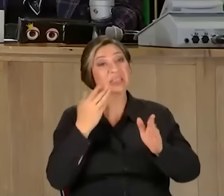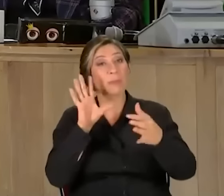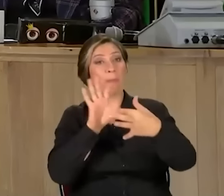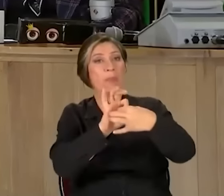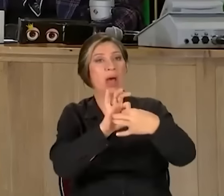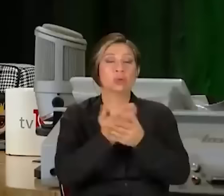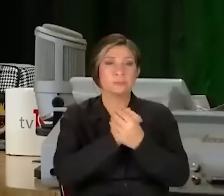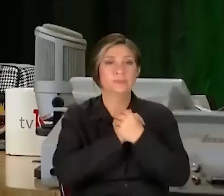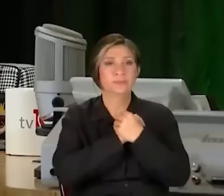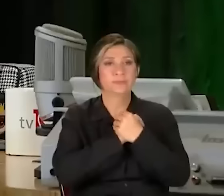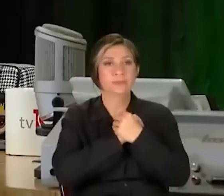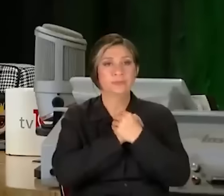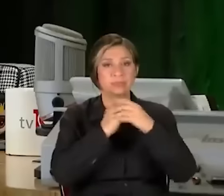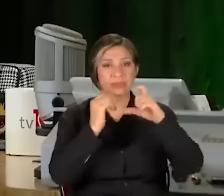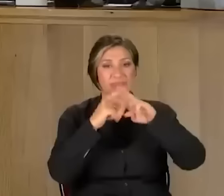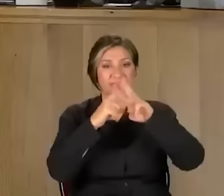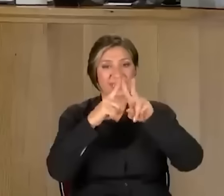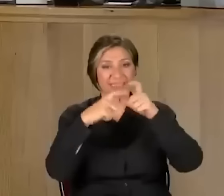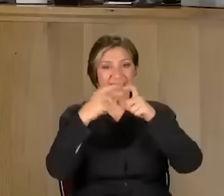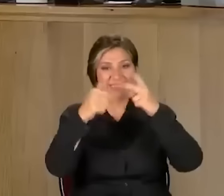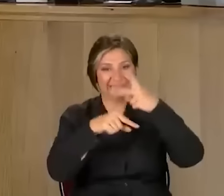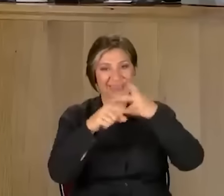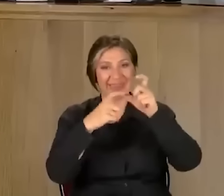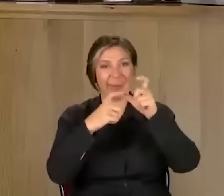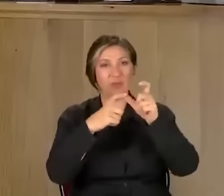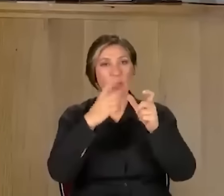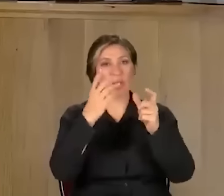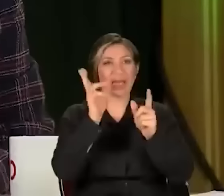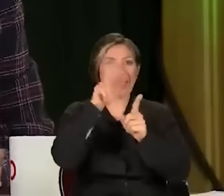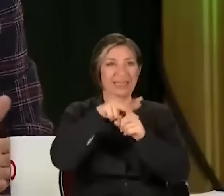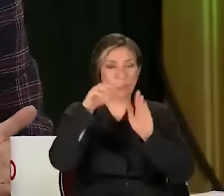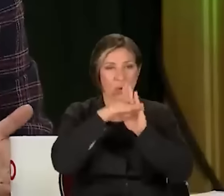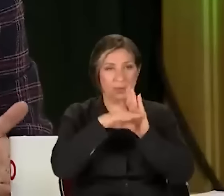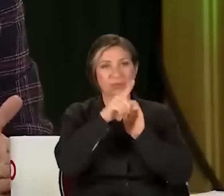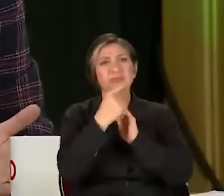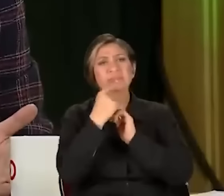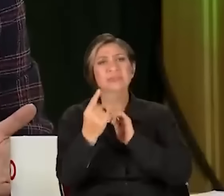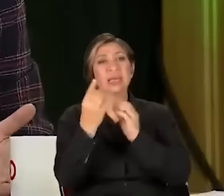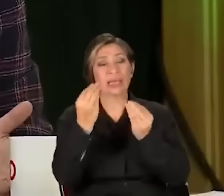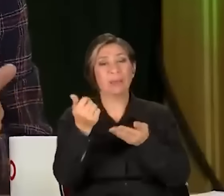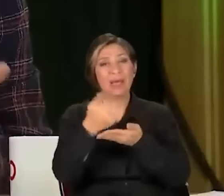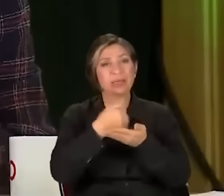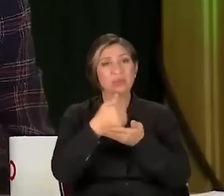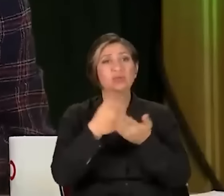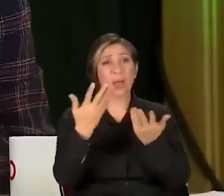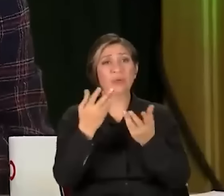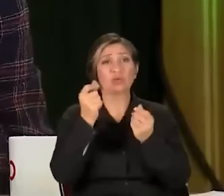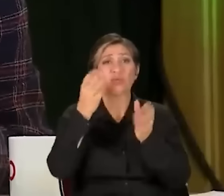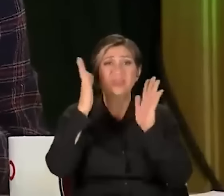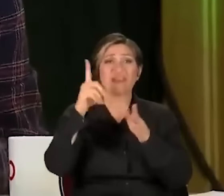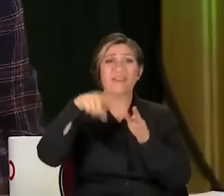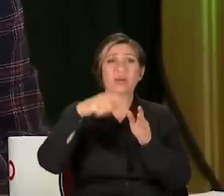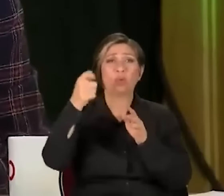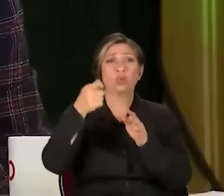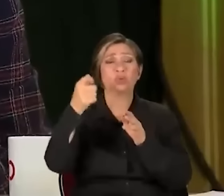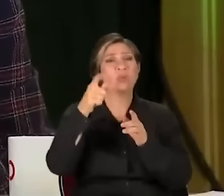sadakate ulaşamıyorlar. Cengiz Semercioğlu'yla katıldığım programda şöyle demişsin, iyi para kazanıyoruz ama çok da vergi ödüyoruz.